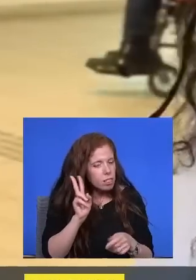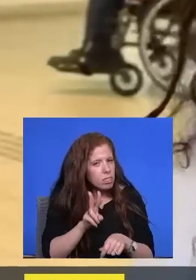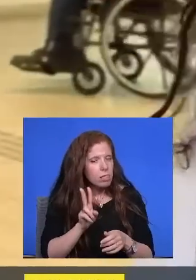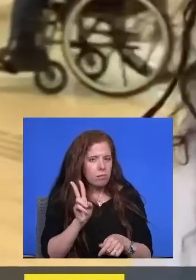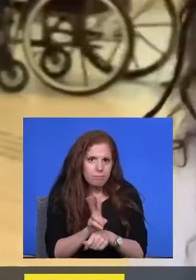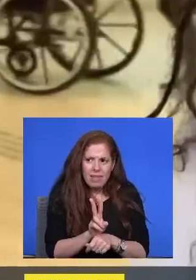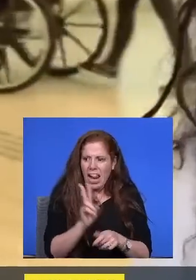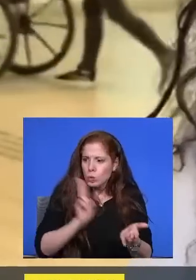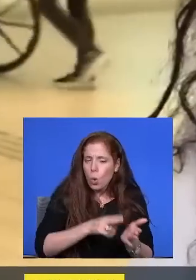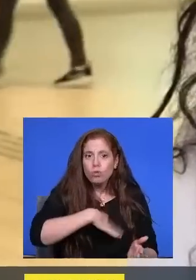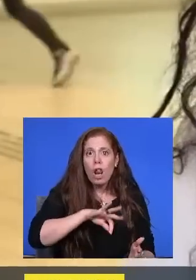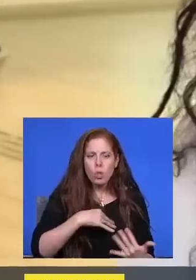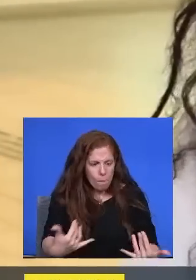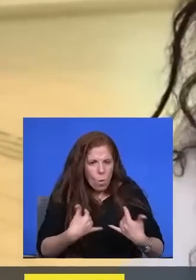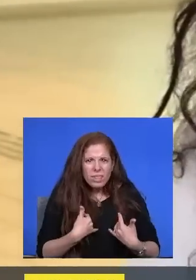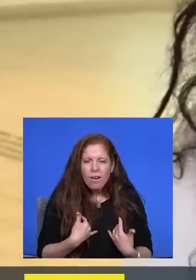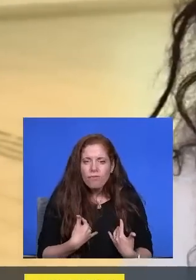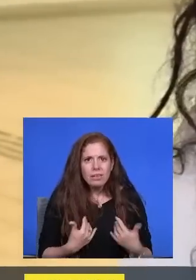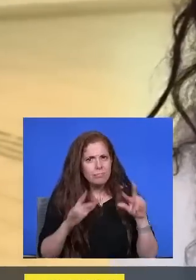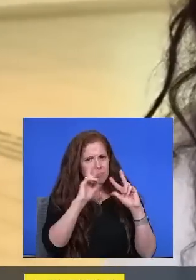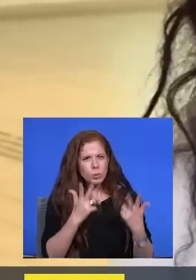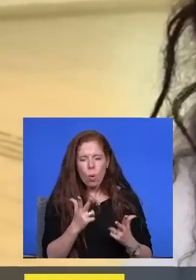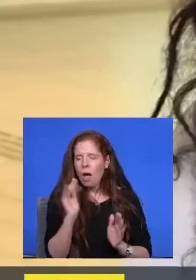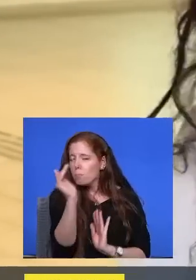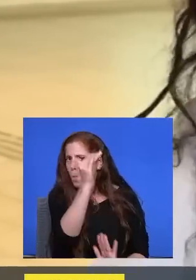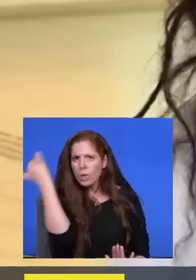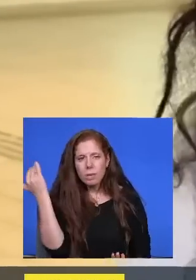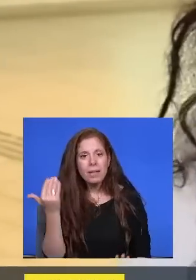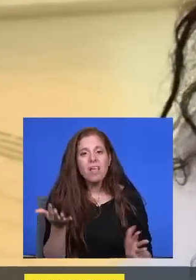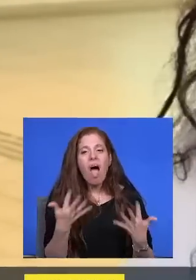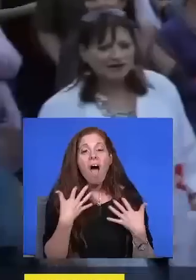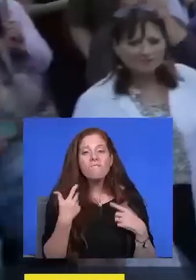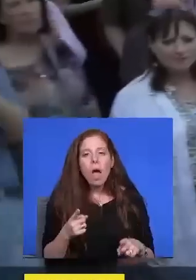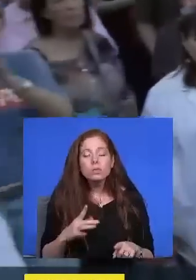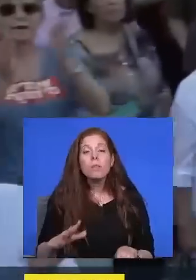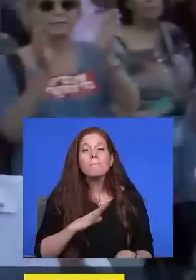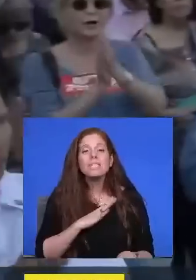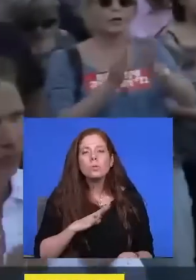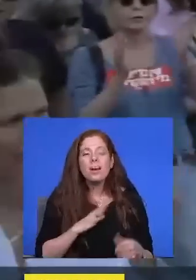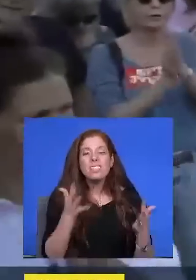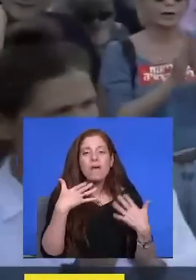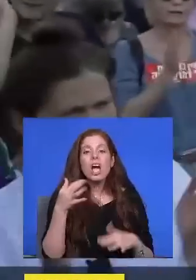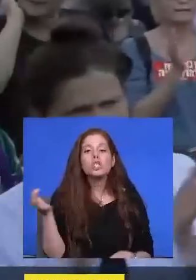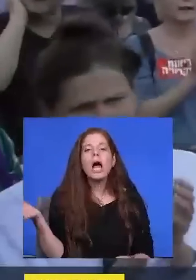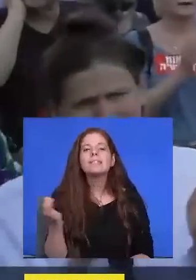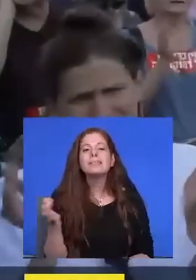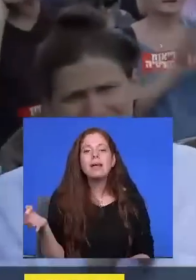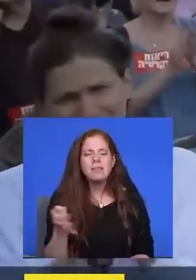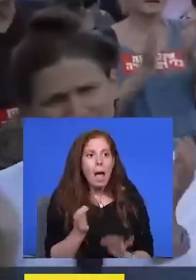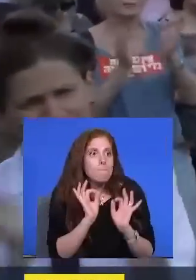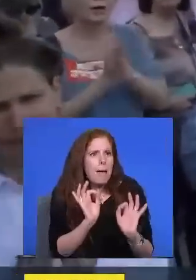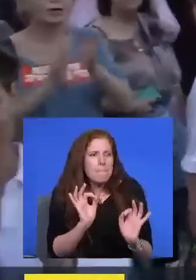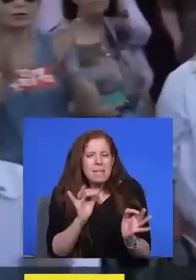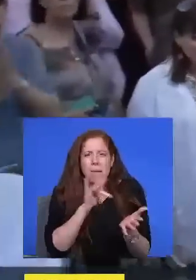אנחנו מותקפים בצורה כל כך כל כך ברוטלית. האווירה הזאת היא מסוכנת, זו אווירה של הסתה, באמת במקום שהוא